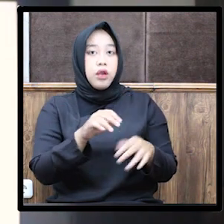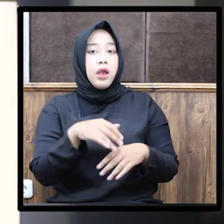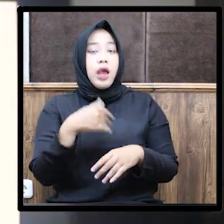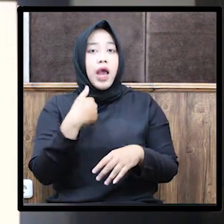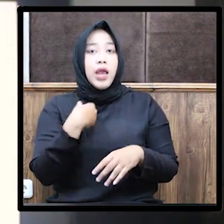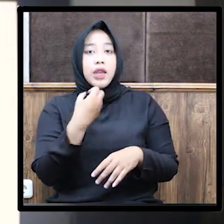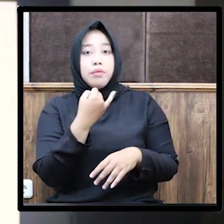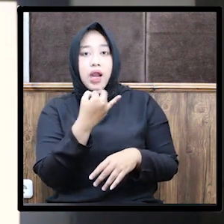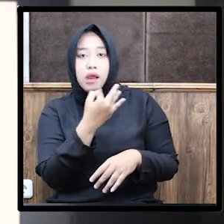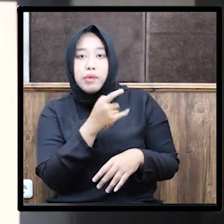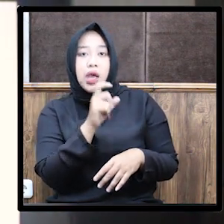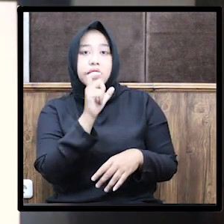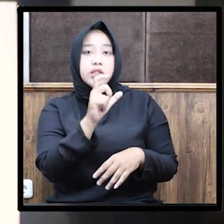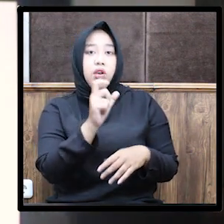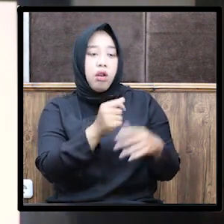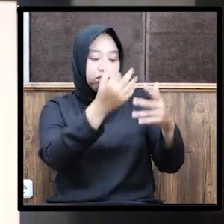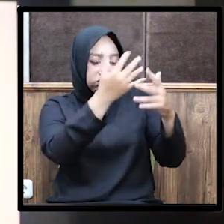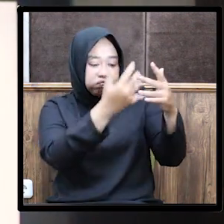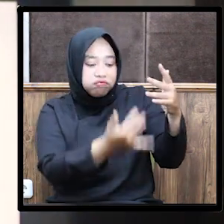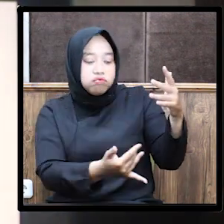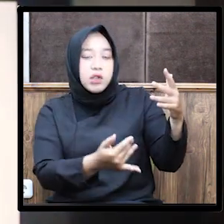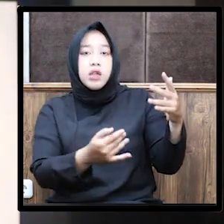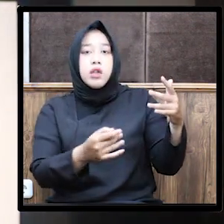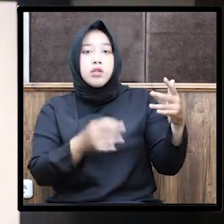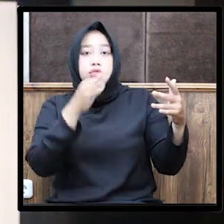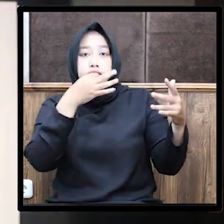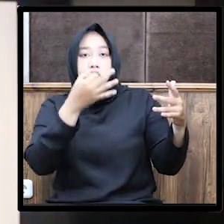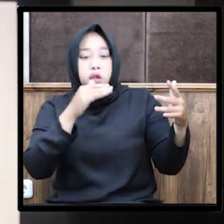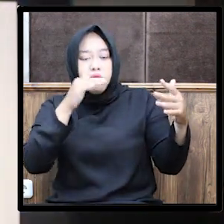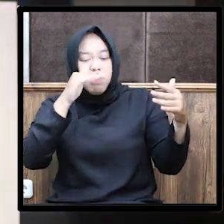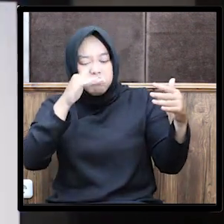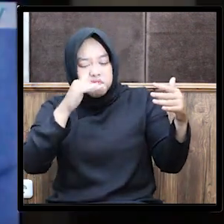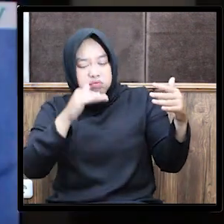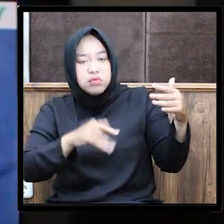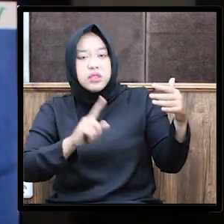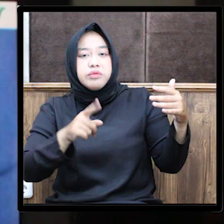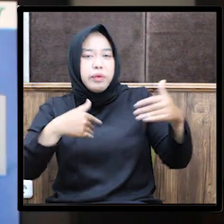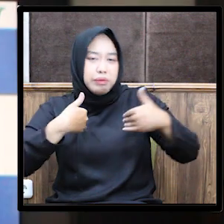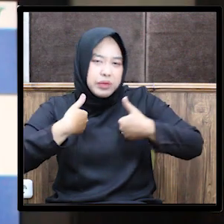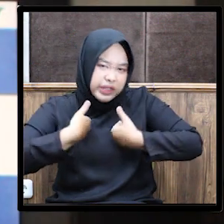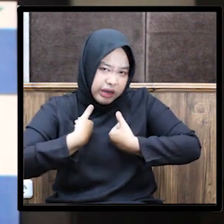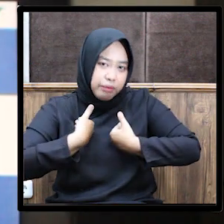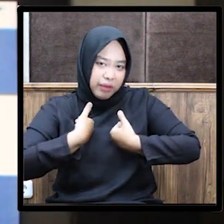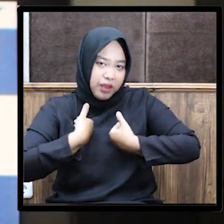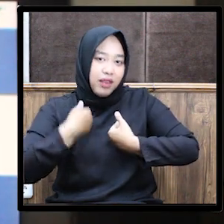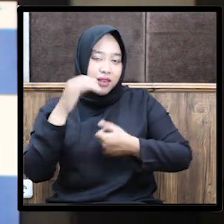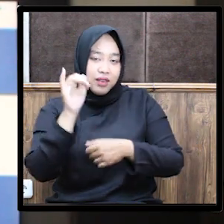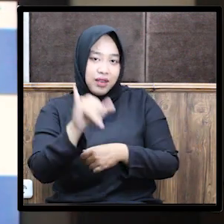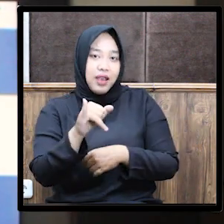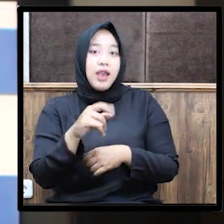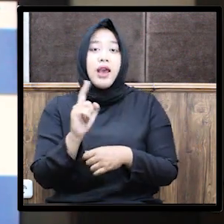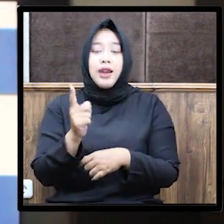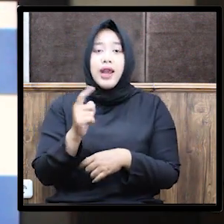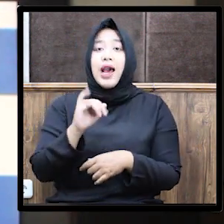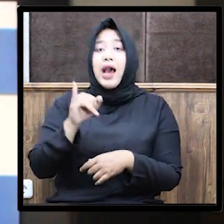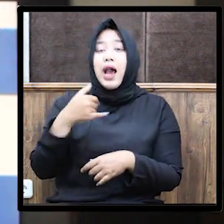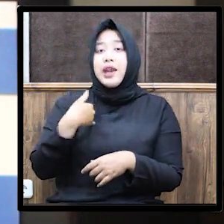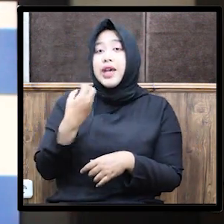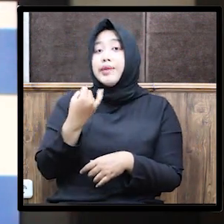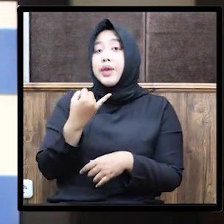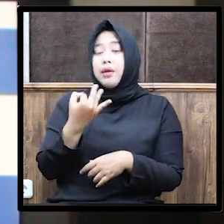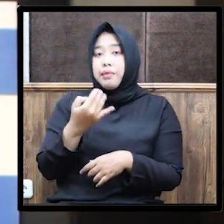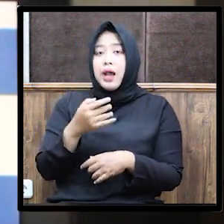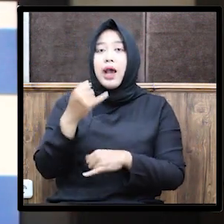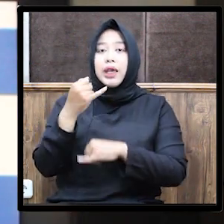bacain semua ya. Nah, nanti pas misalnya sampai ke berapa capek, sudah beda nih suaranya.